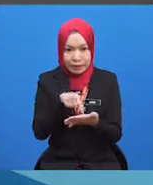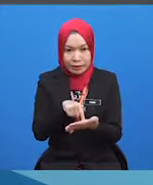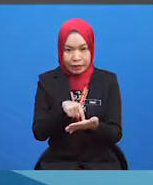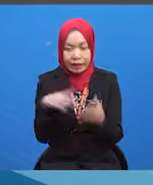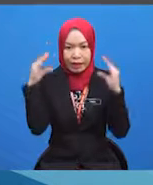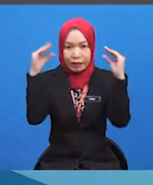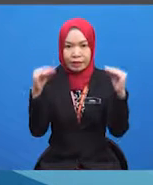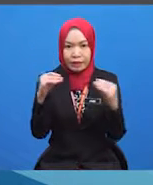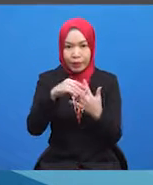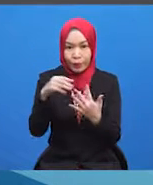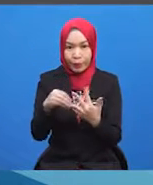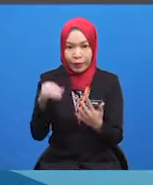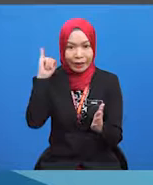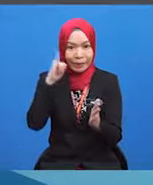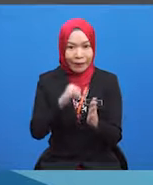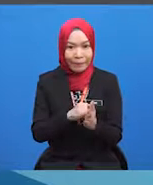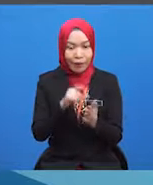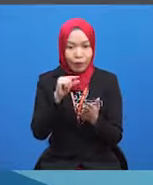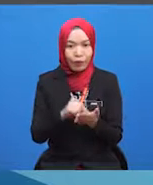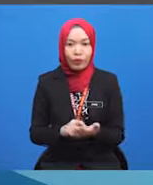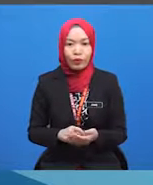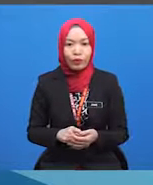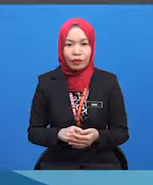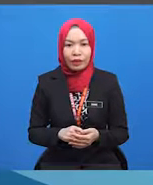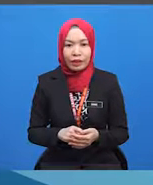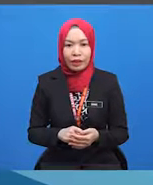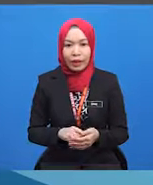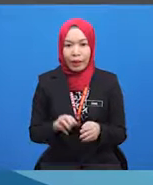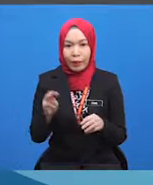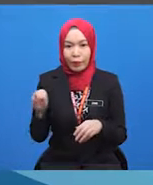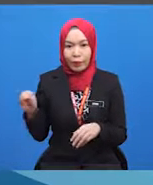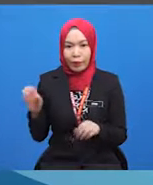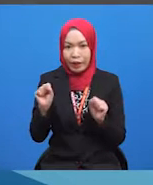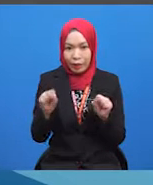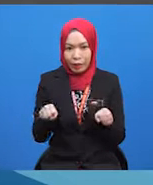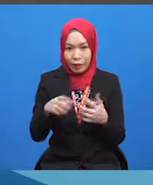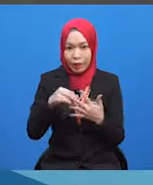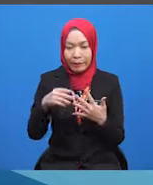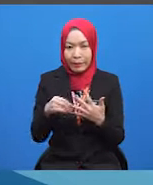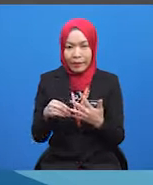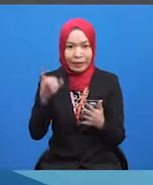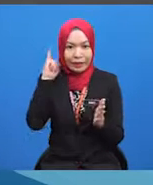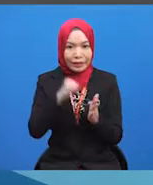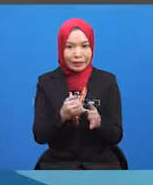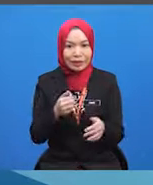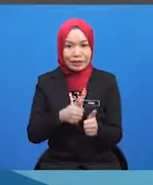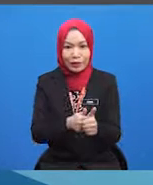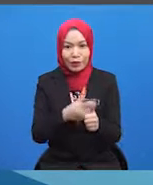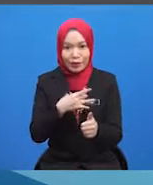memilih imej seekor burung. Murid-murid boleh memilih imej mengikut pilihan